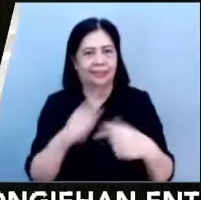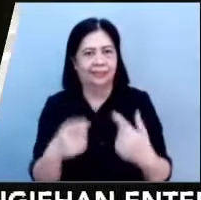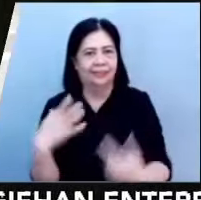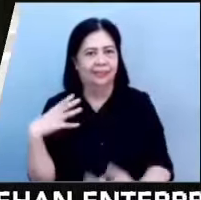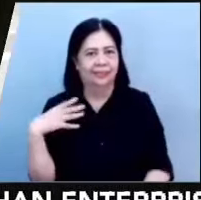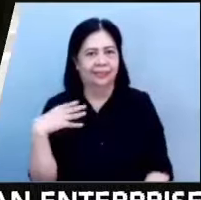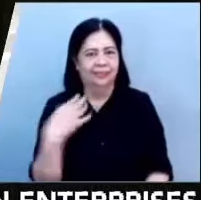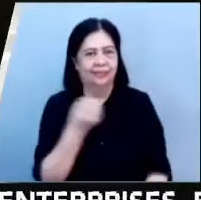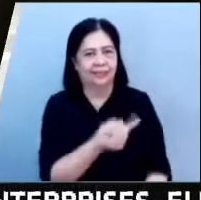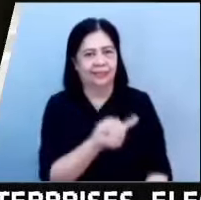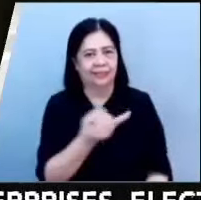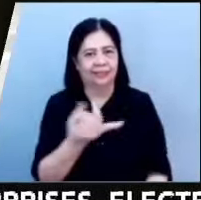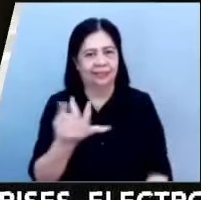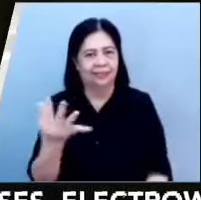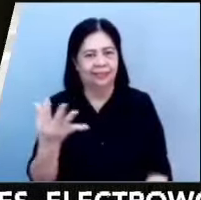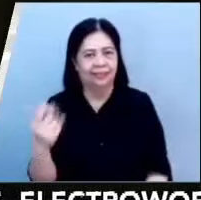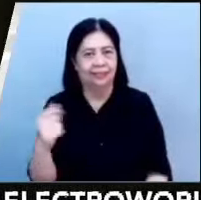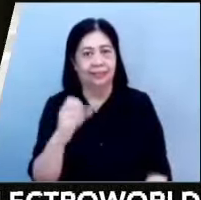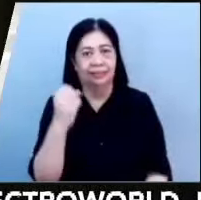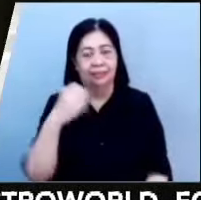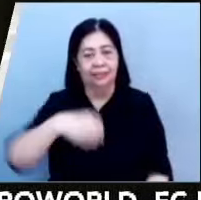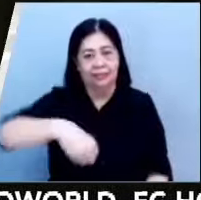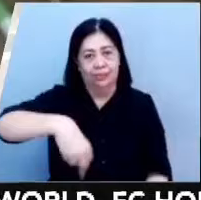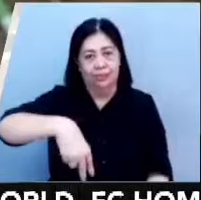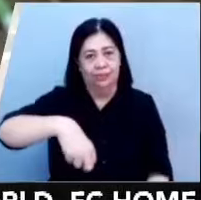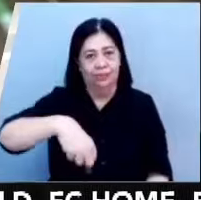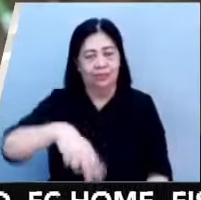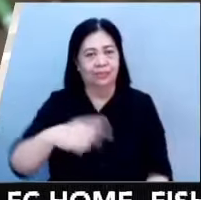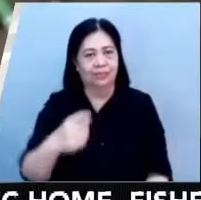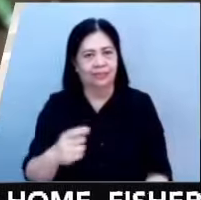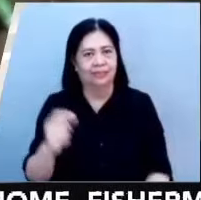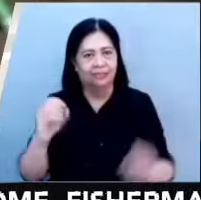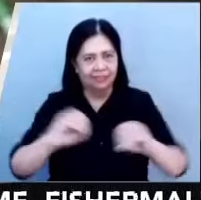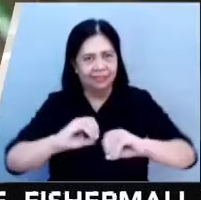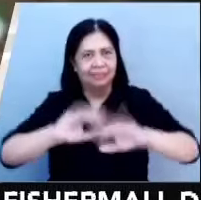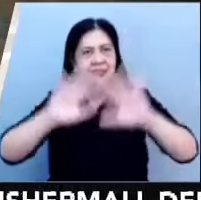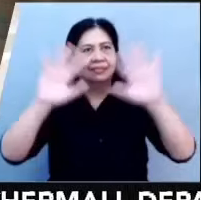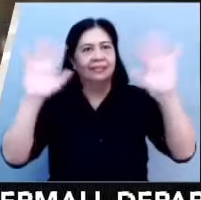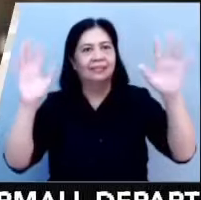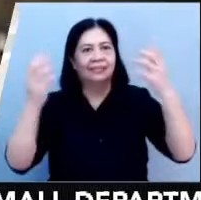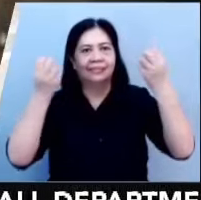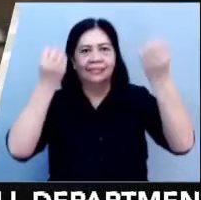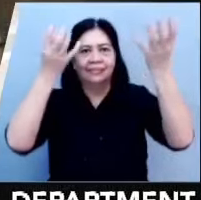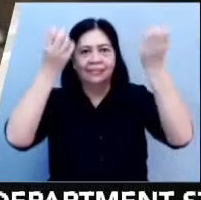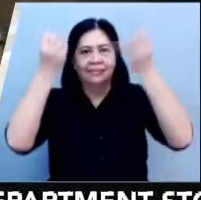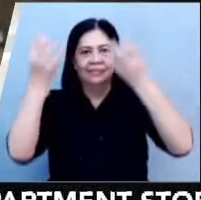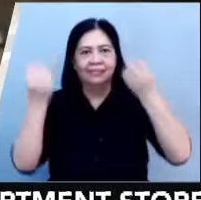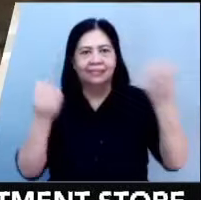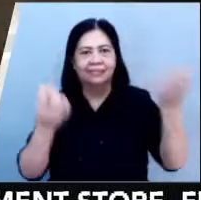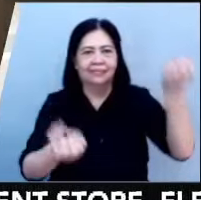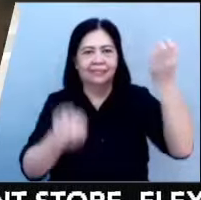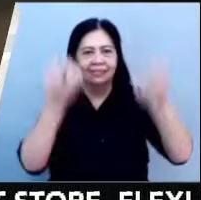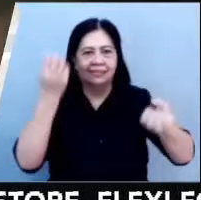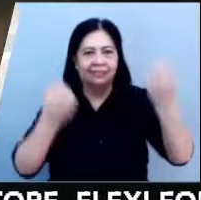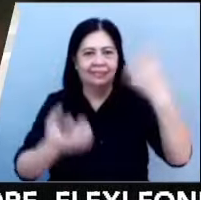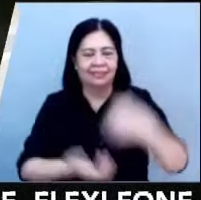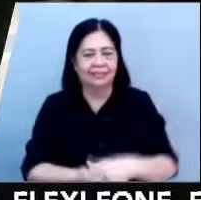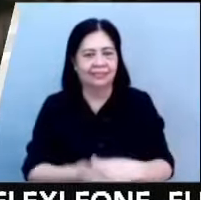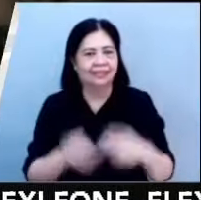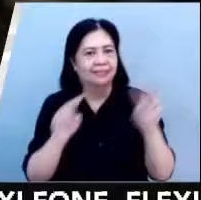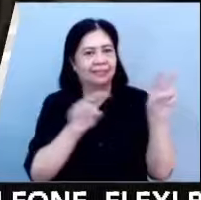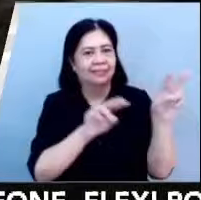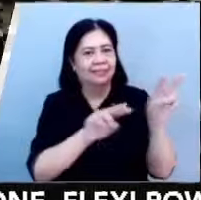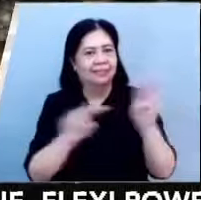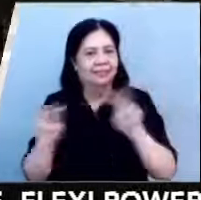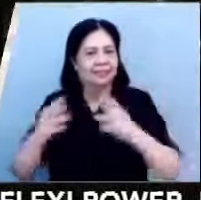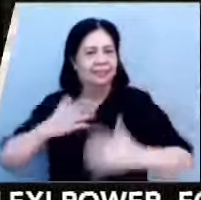countdown. Pagsapit ng alas 12 ng hating gabi, nagliwanag at napuno ng makukulay na fireworks ang kalangitan. Makikita ang saya